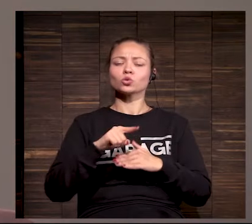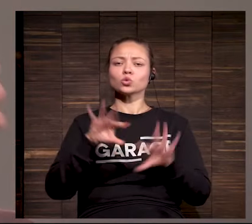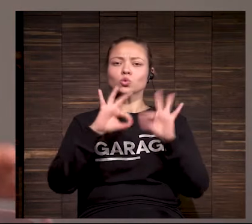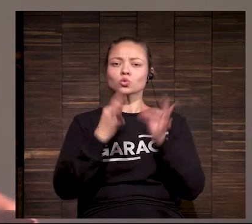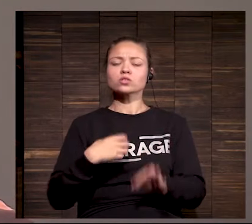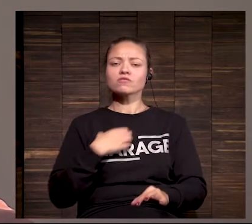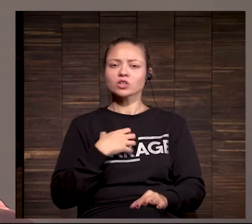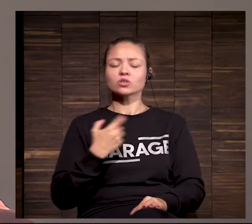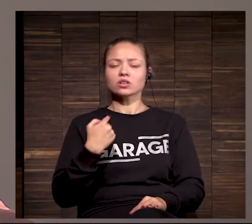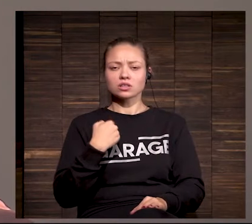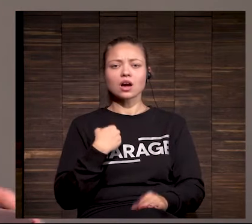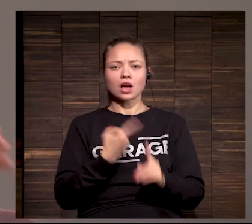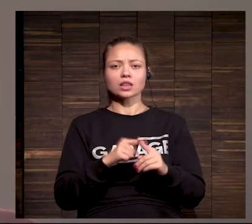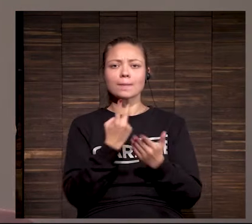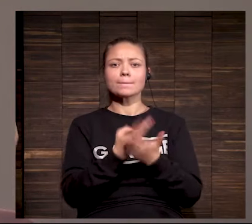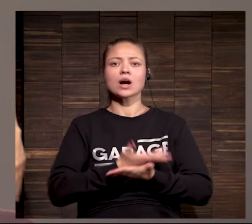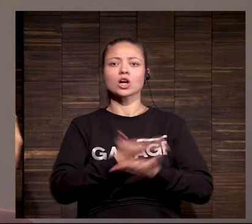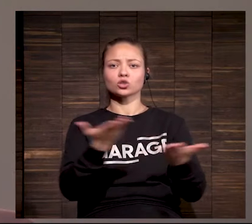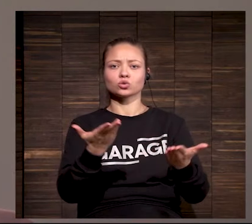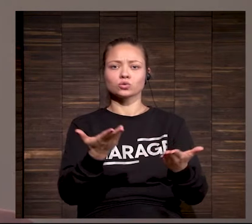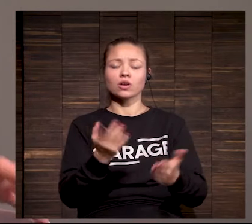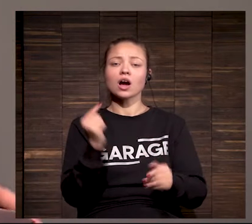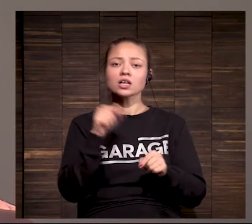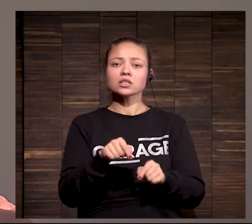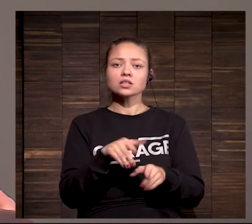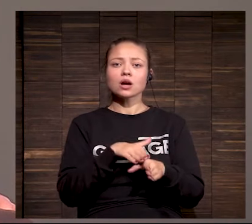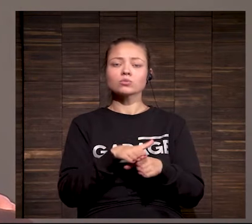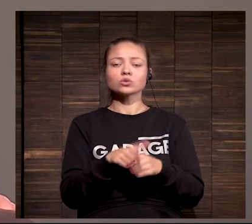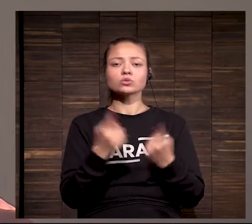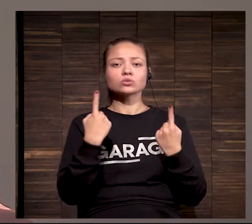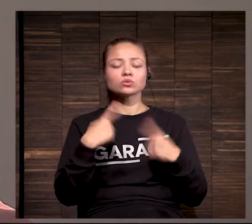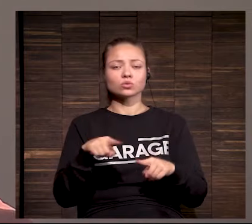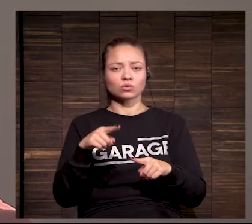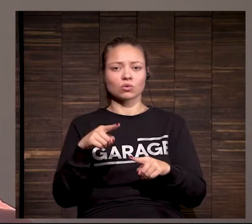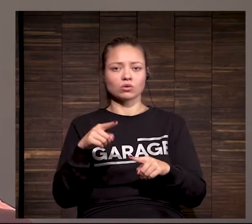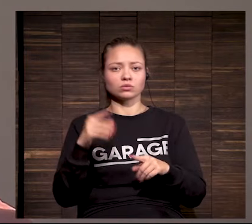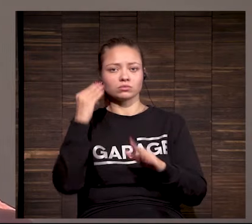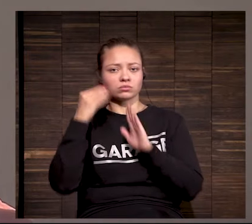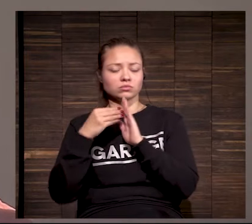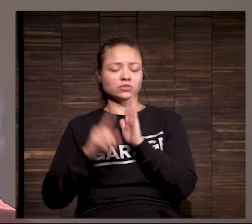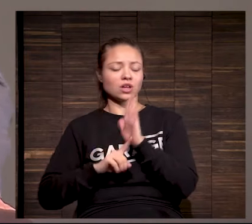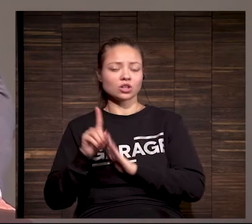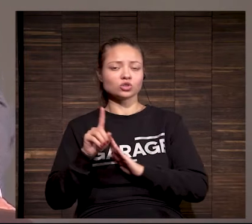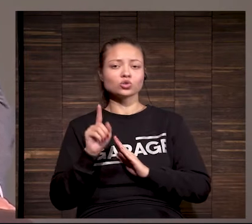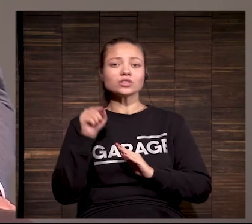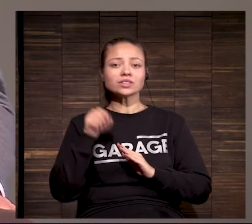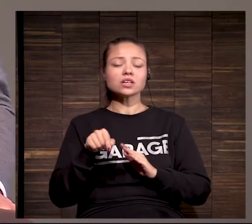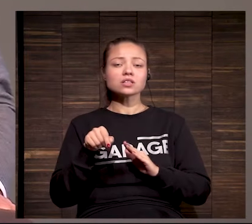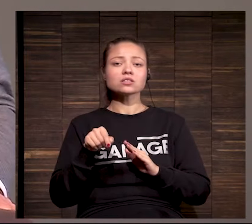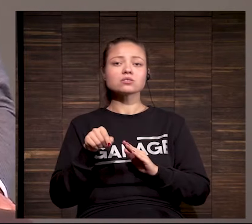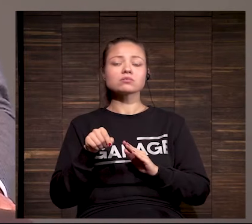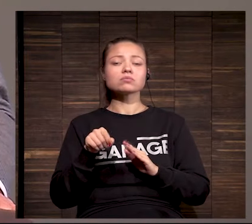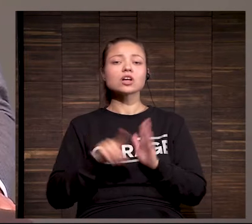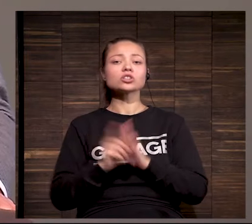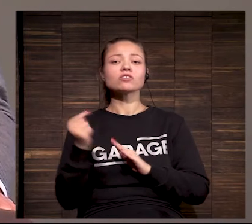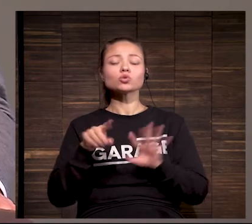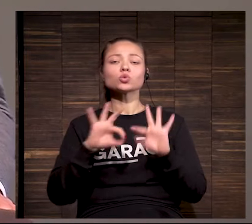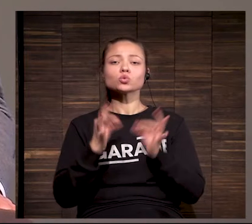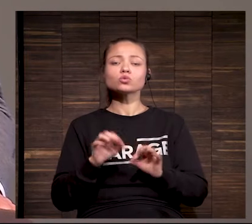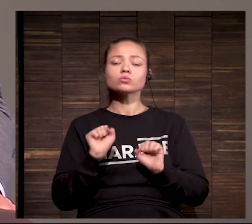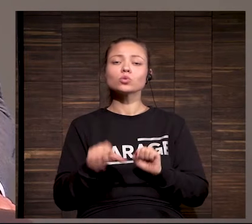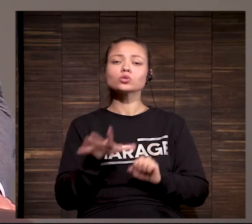я вам это покажу здесь совсем с другой предпосылки начали с того что из кун искусство может быть важно для людей